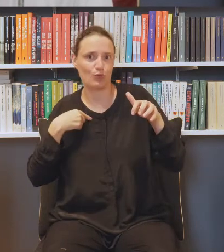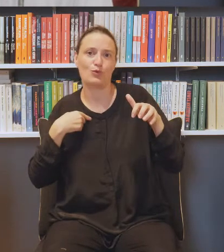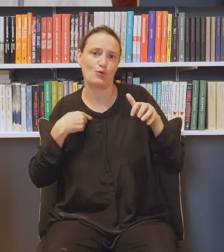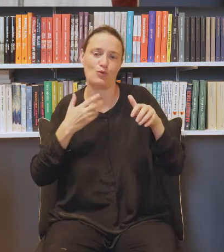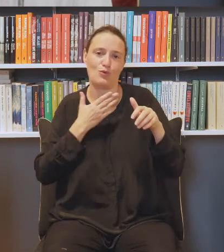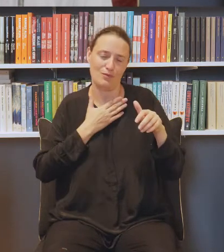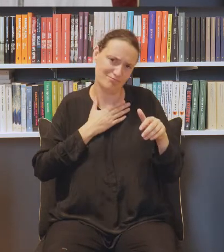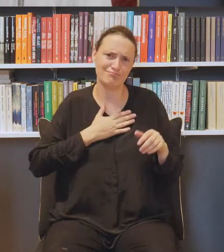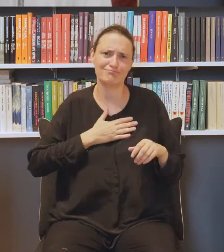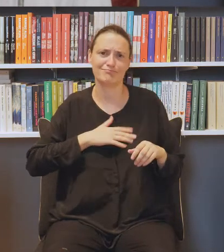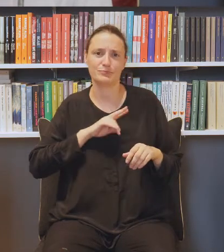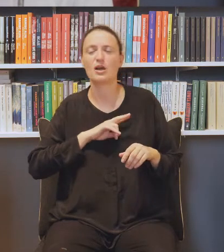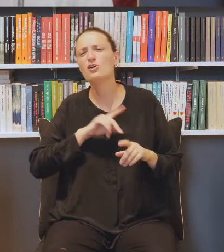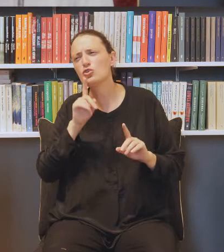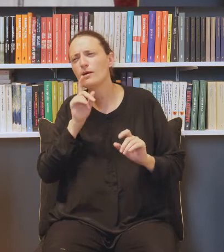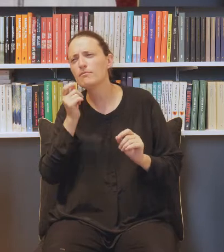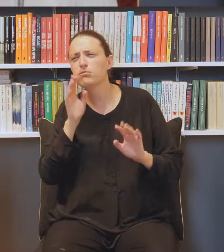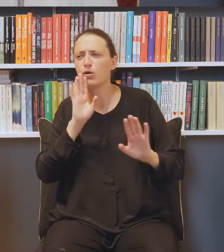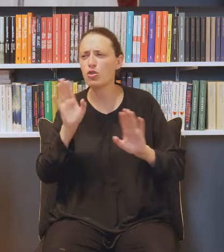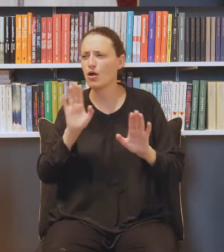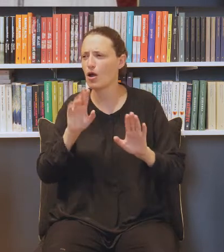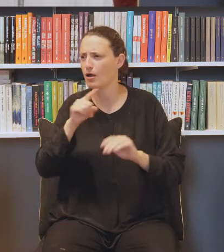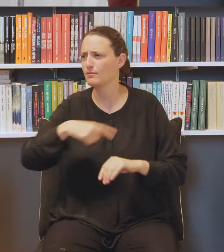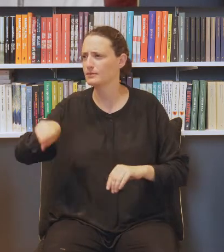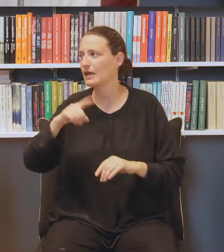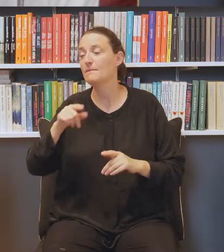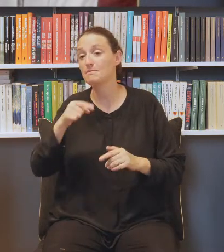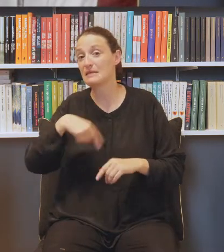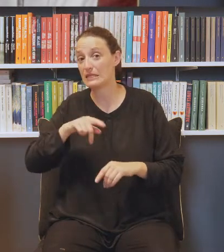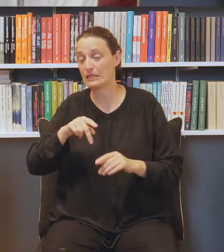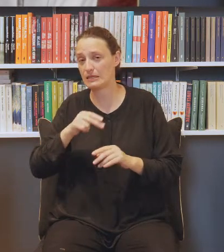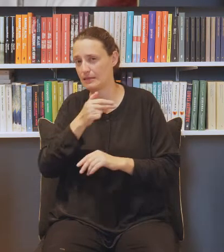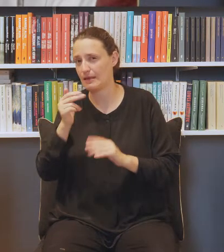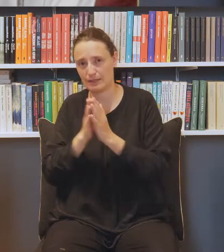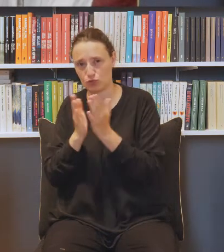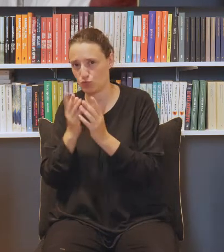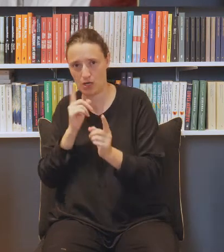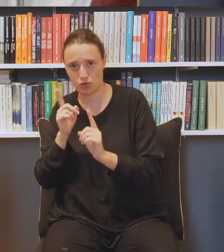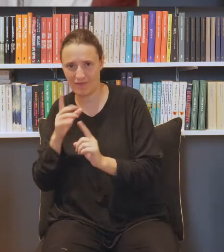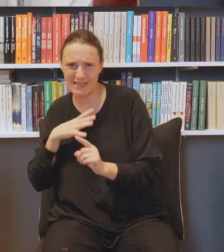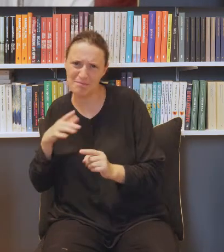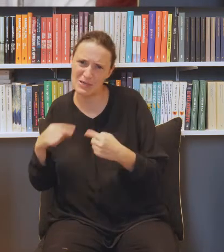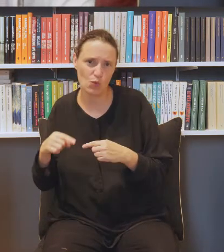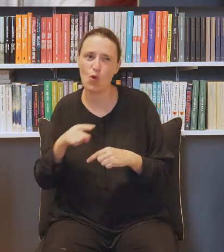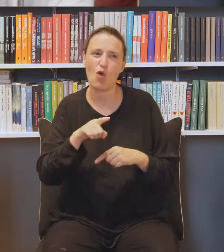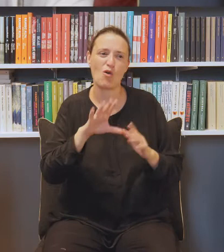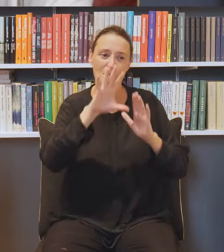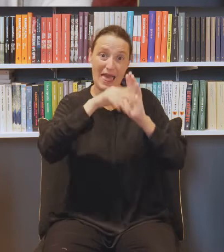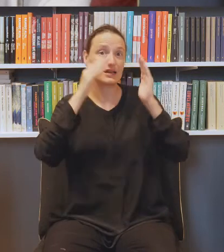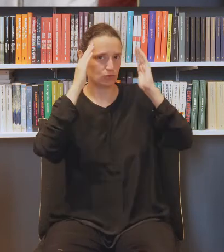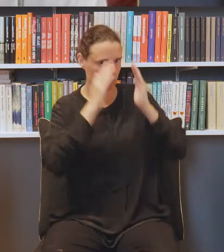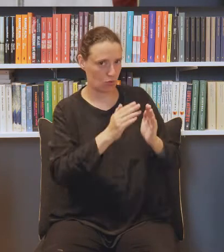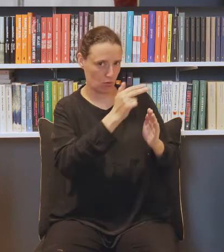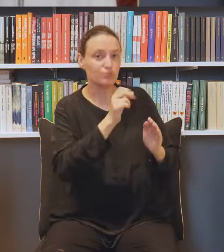tutaj. Podobne było, znaczy nie rozmawialiśmy tak konkretnie o książce, tylko raczej tak rozmawialiśmy o mieście i było bardzo fajnie,